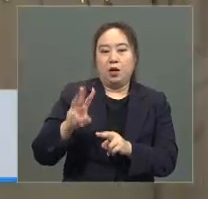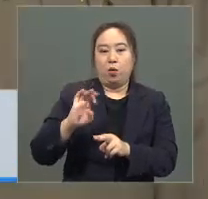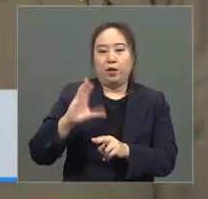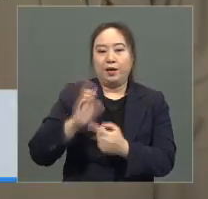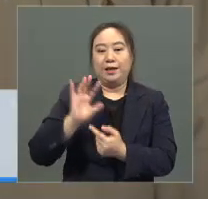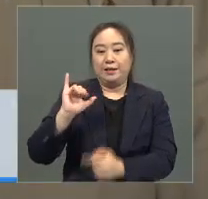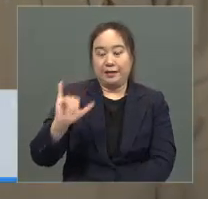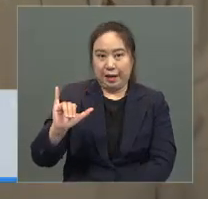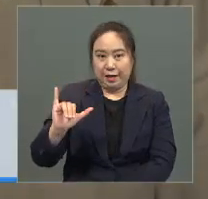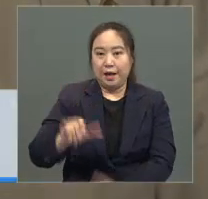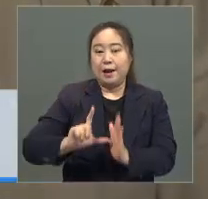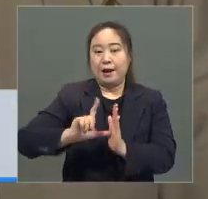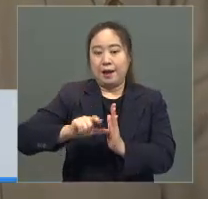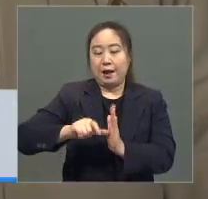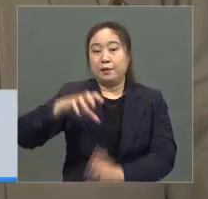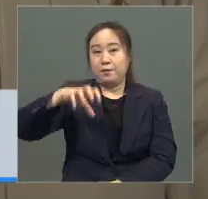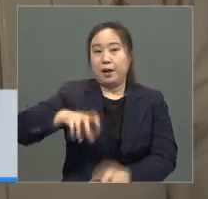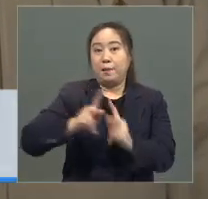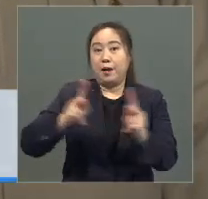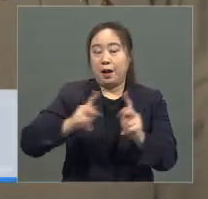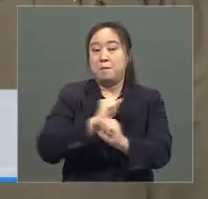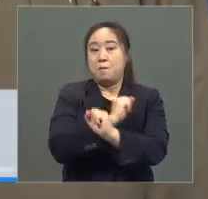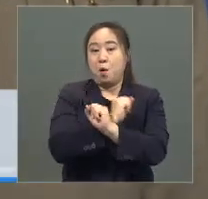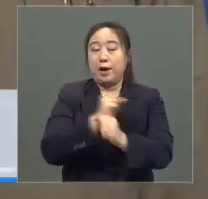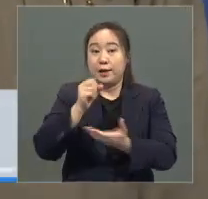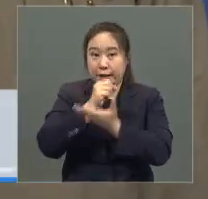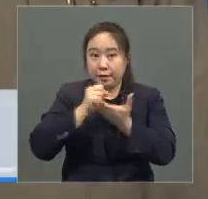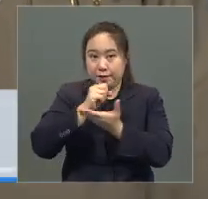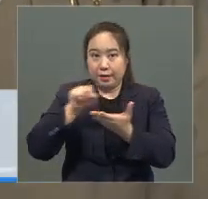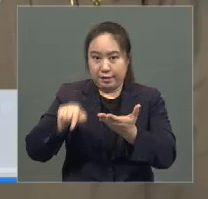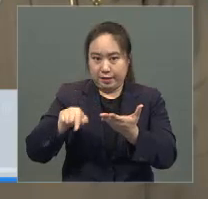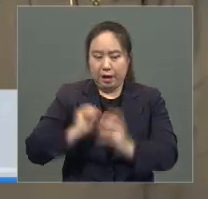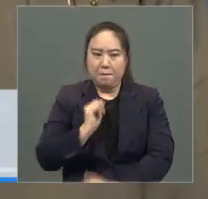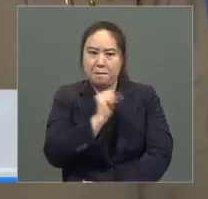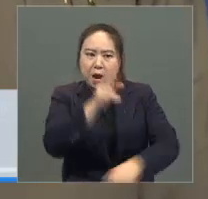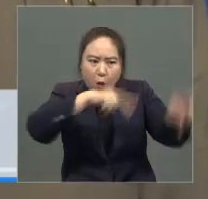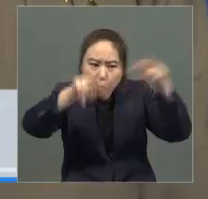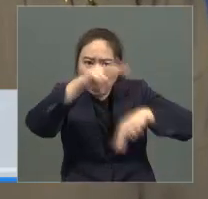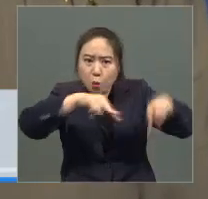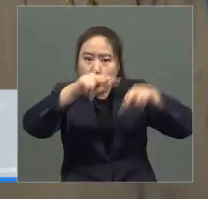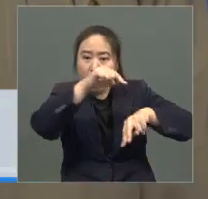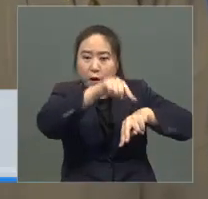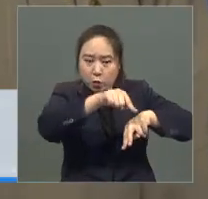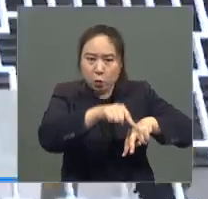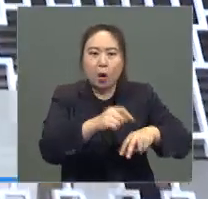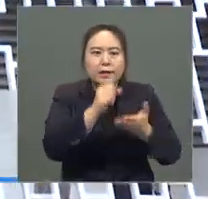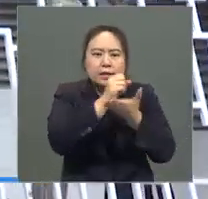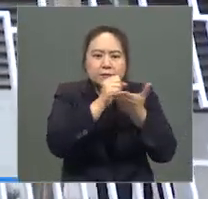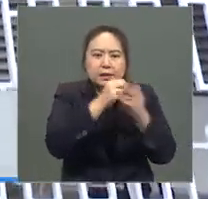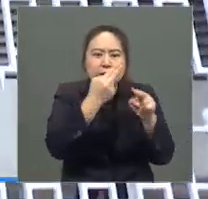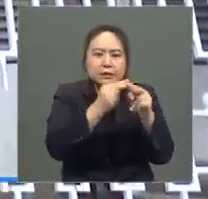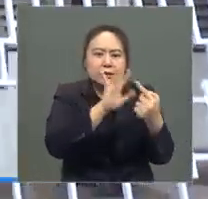เลขาธิการสำนักงานคณะกรรมการป้องกันและปราบปรามยาเสพติดเดินทางไปตรวจสอบการตรวจยึดเคตามีน